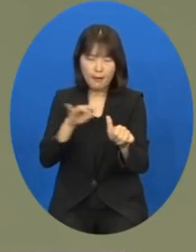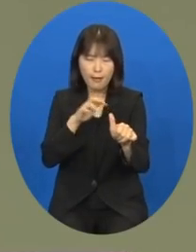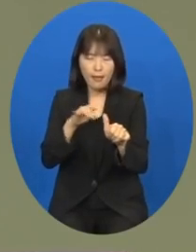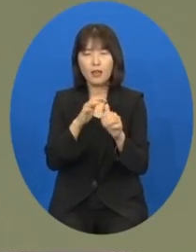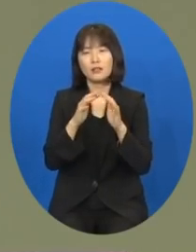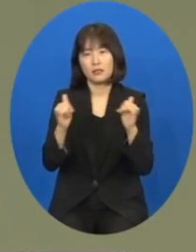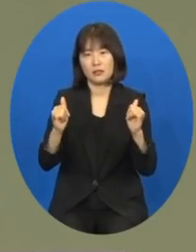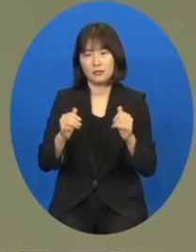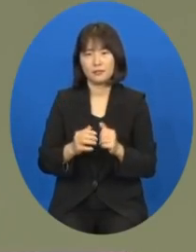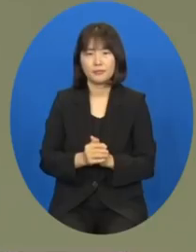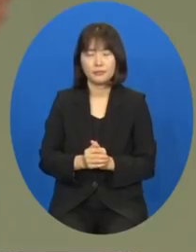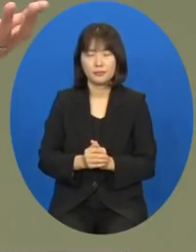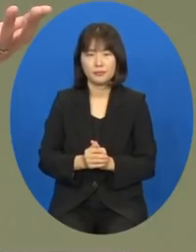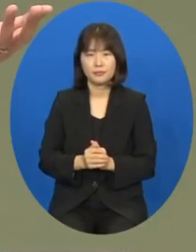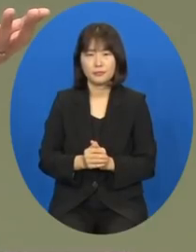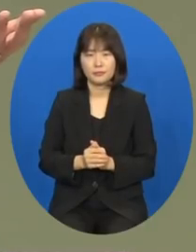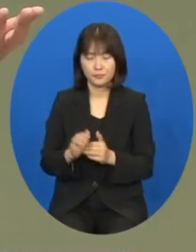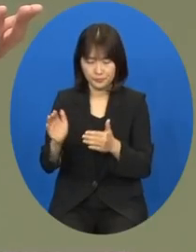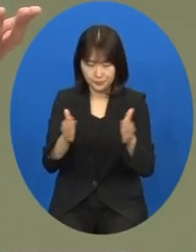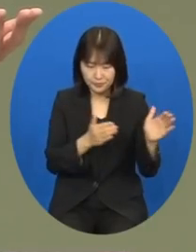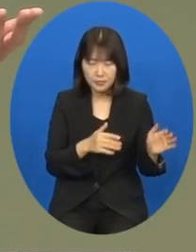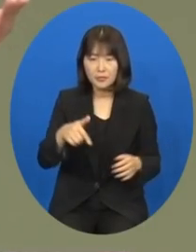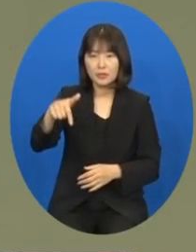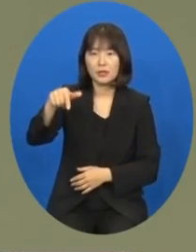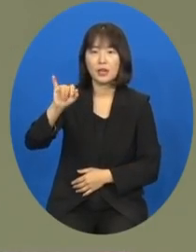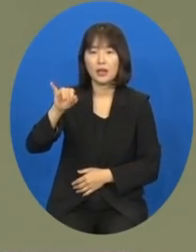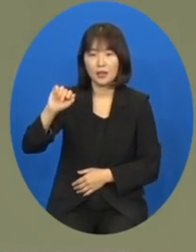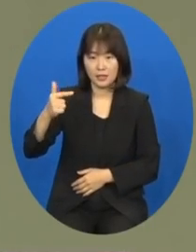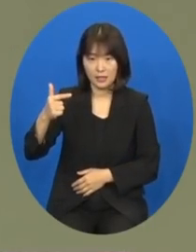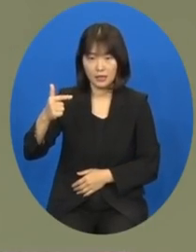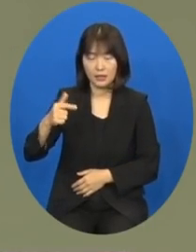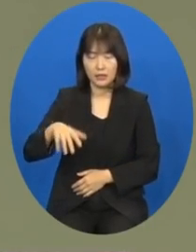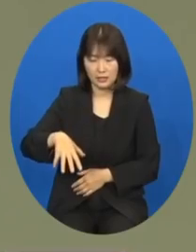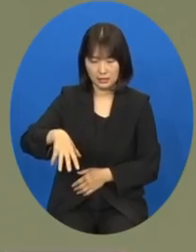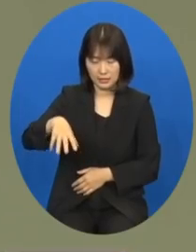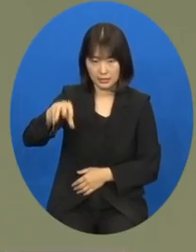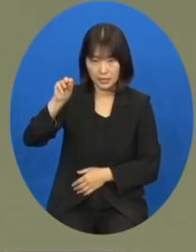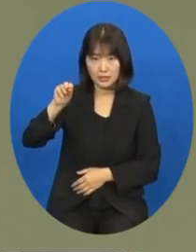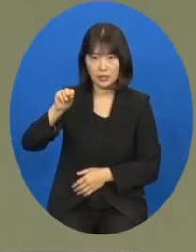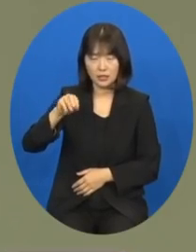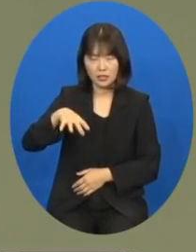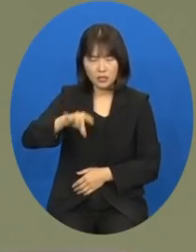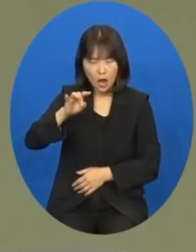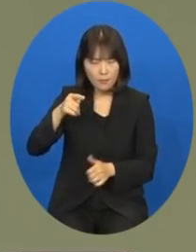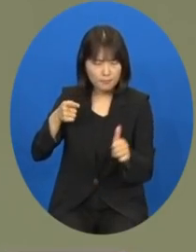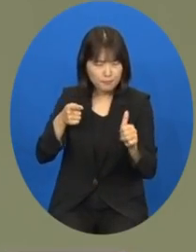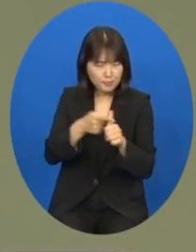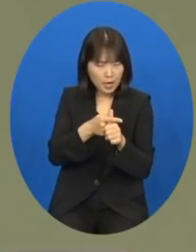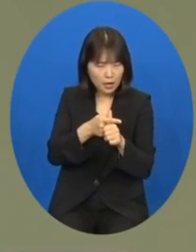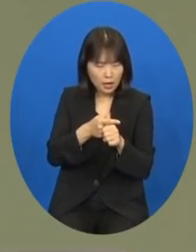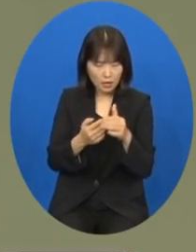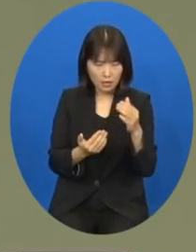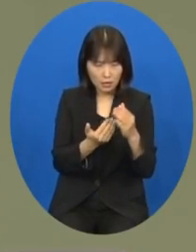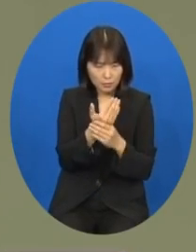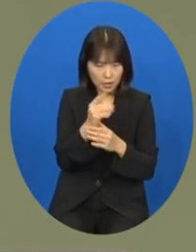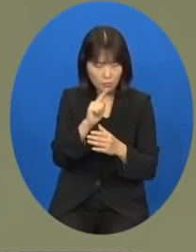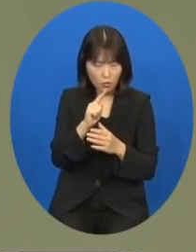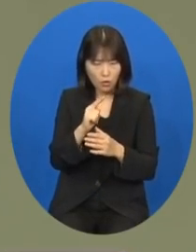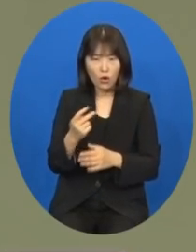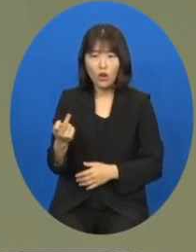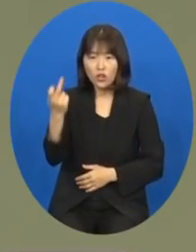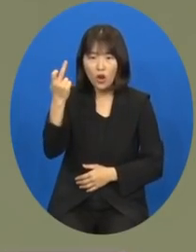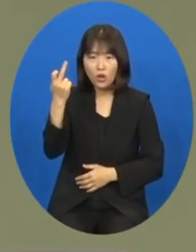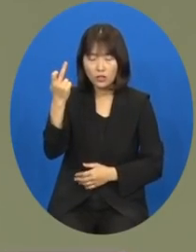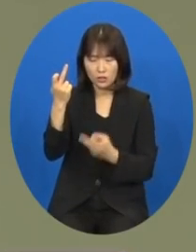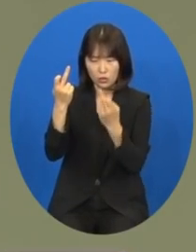가인 아시죠 창 세계 최초의 살인 사건은 형이 동생을 돌로 첫